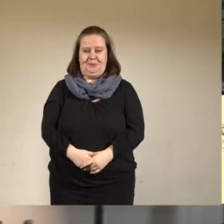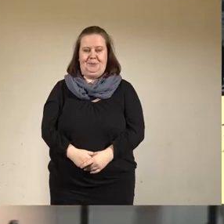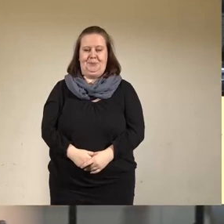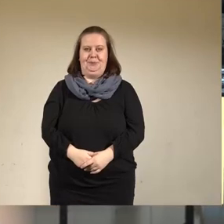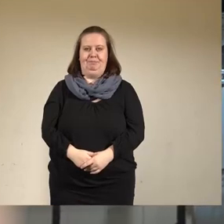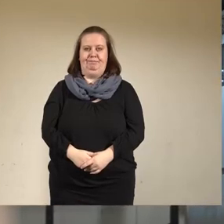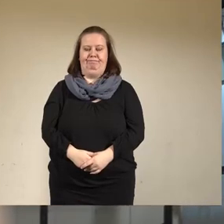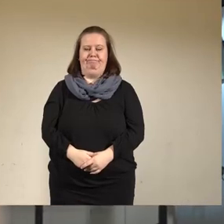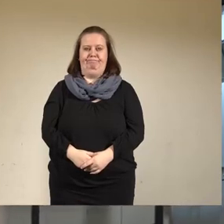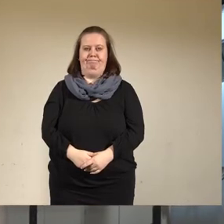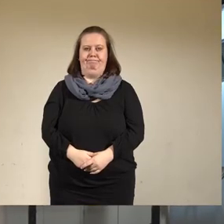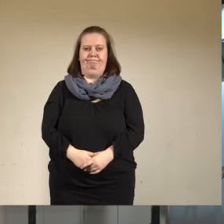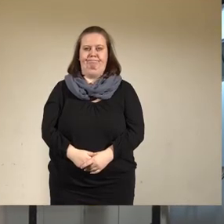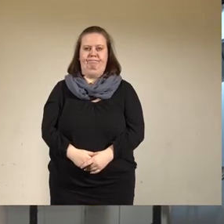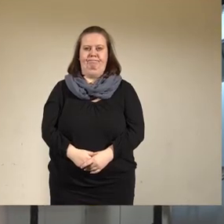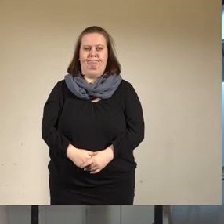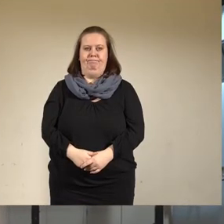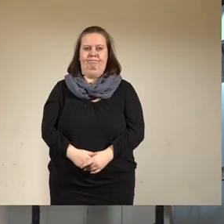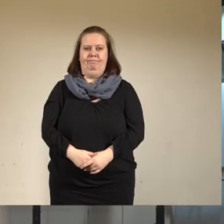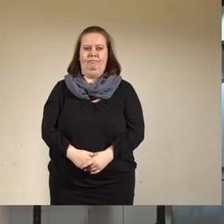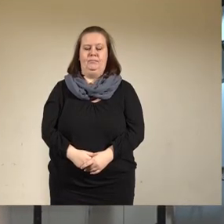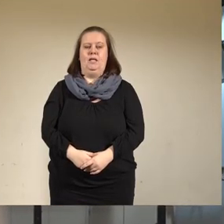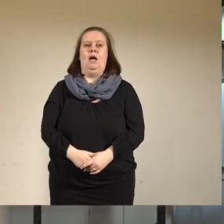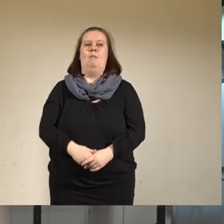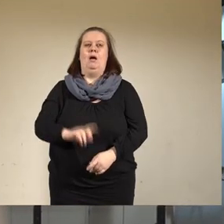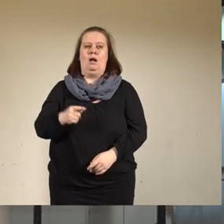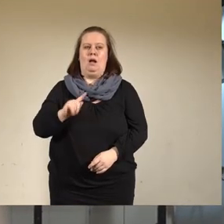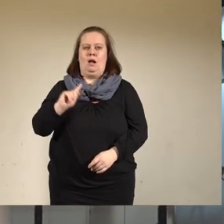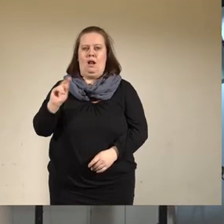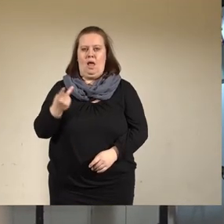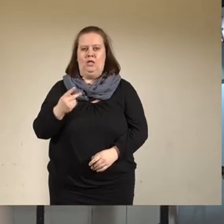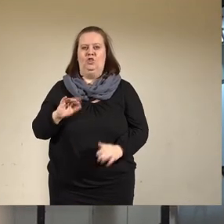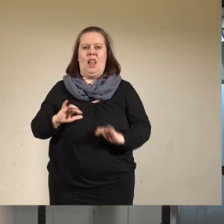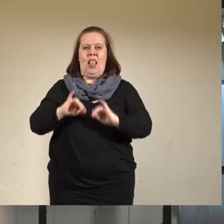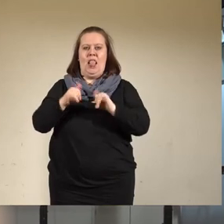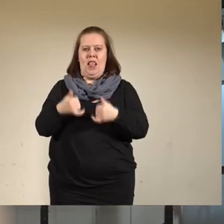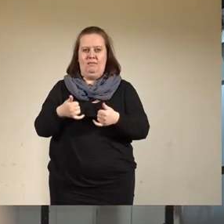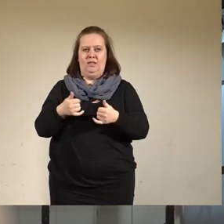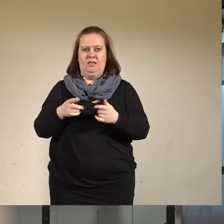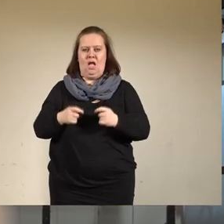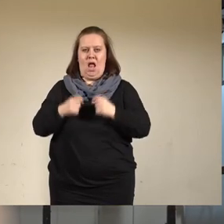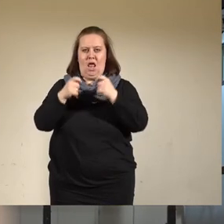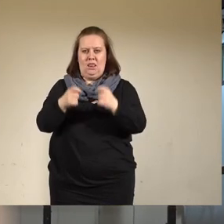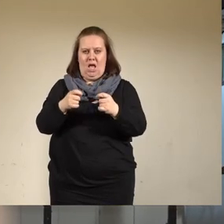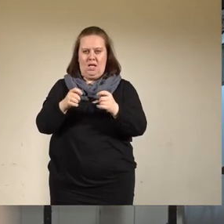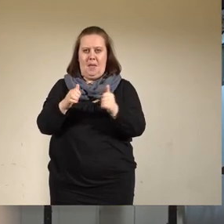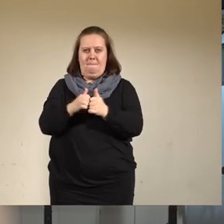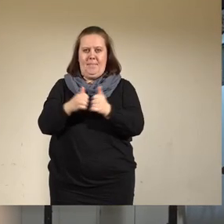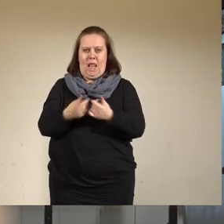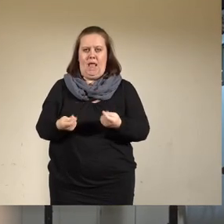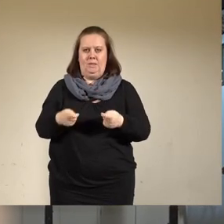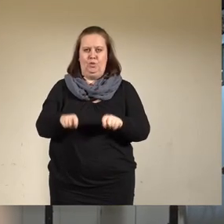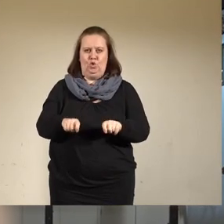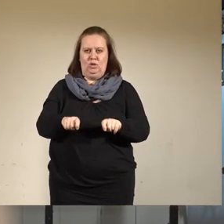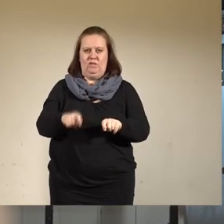abgelehnt. Der Einfachheit halber mache ich jetzt mal gleich den hilfsweisen Antrag in den Begleitbeschluss.